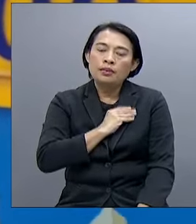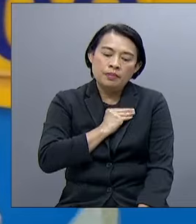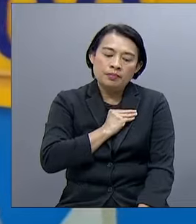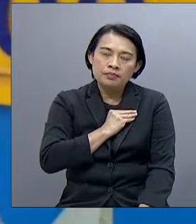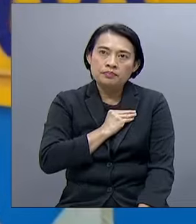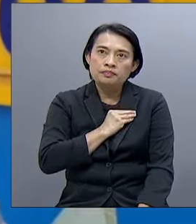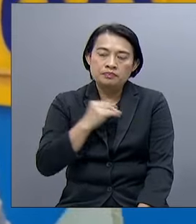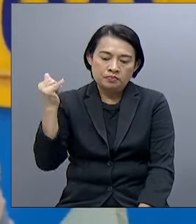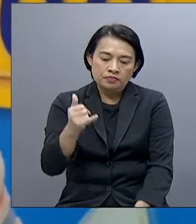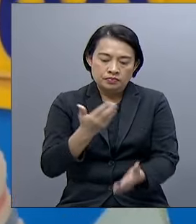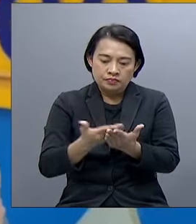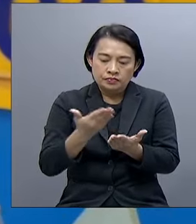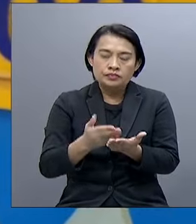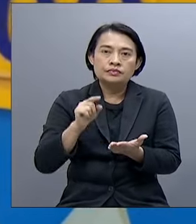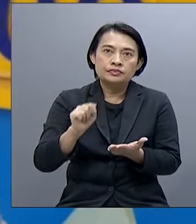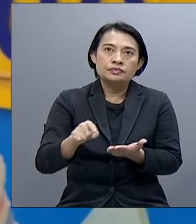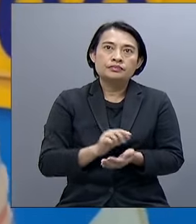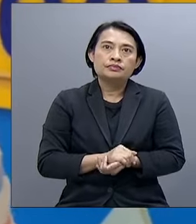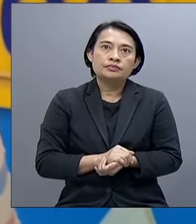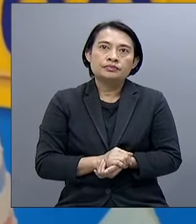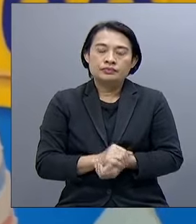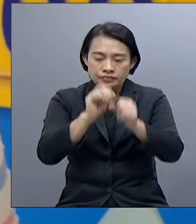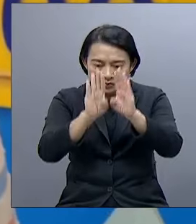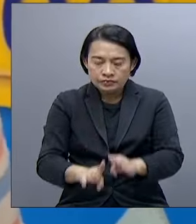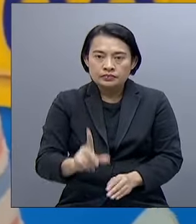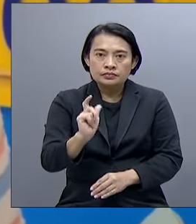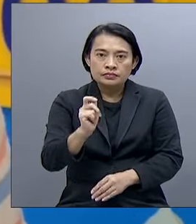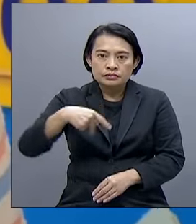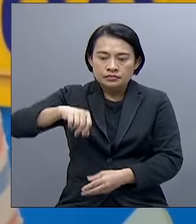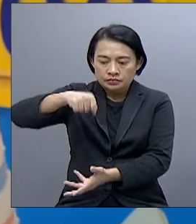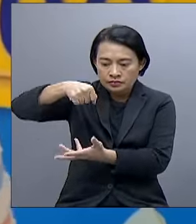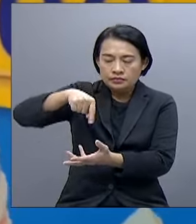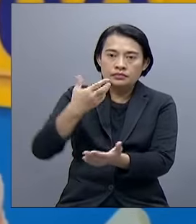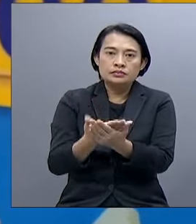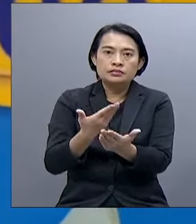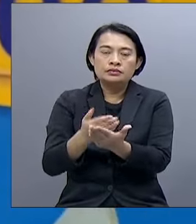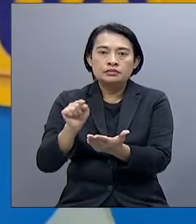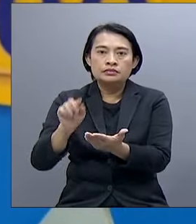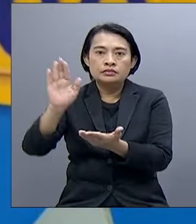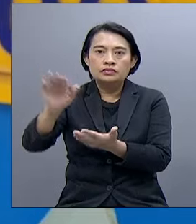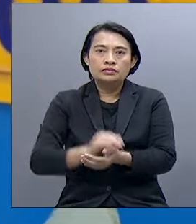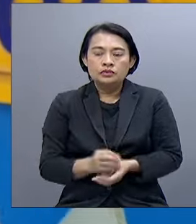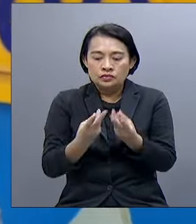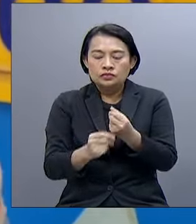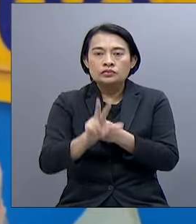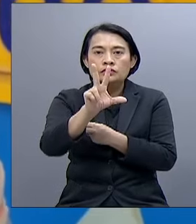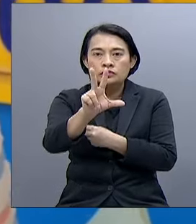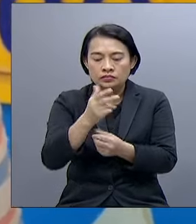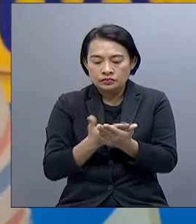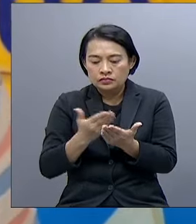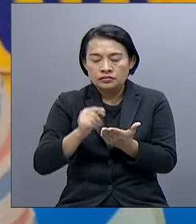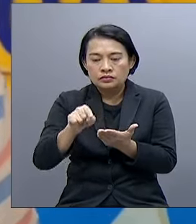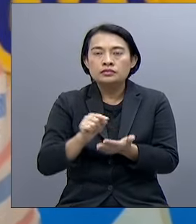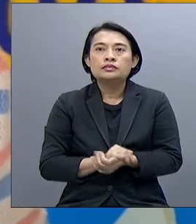ยผ่านแอปเป๋าตังค์แล้วมันเลข3ตัวแล้วขายแบบว่าไม่จำกัดจำนวนที่ซื้อ